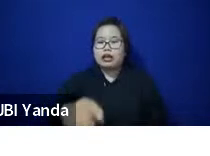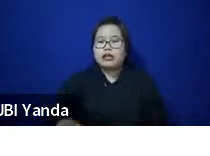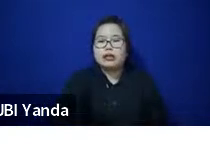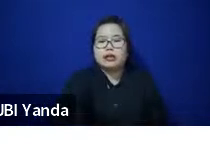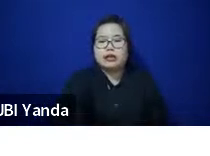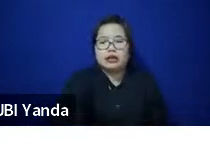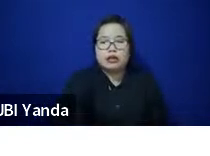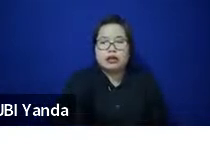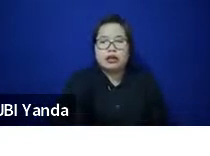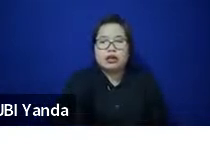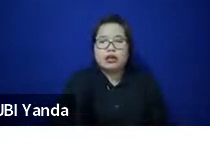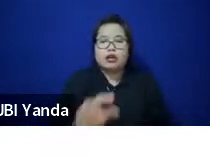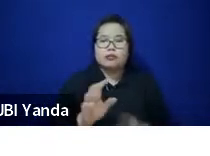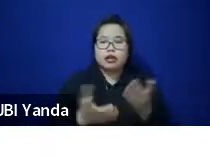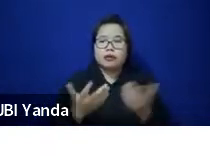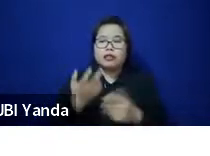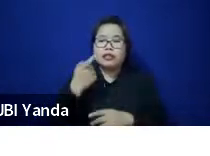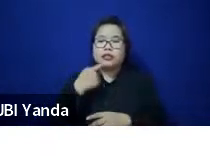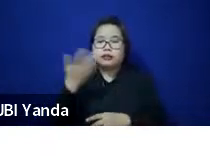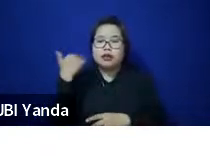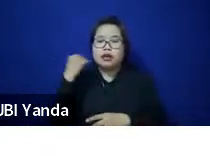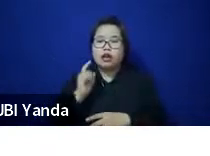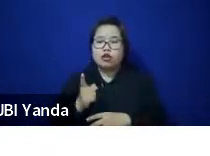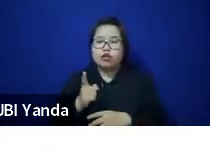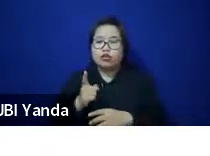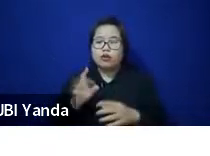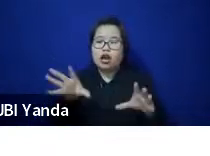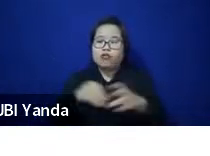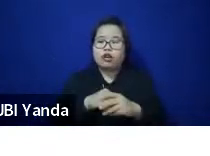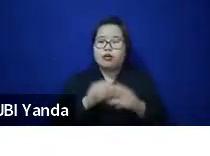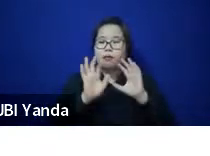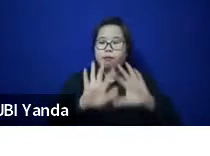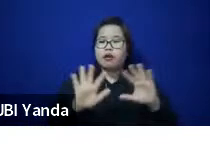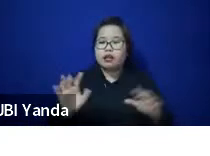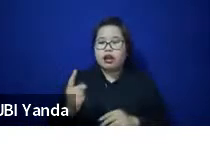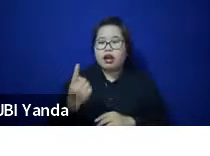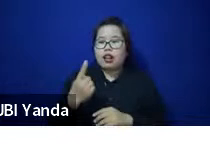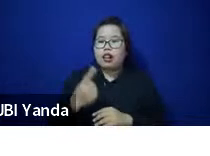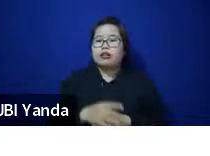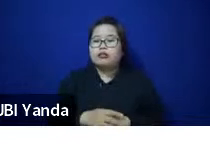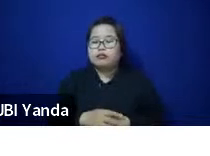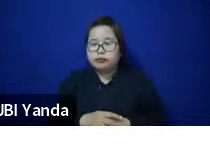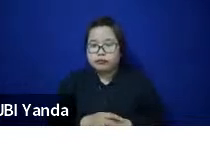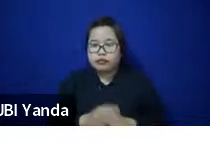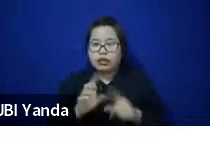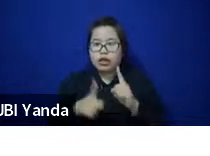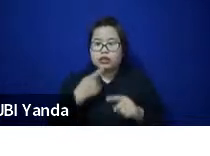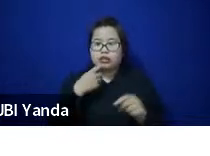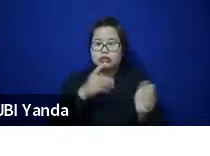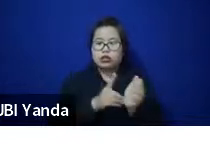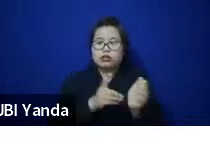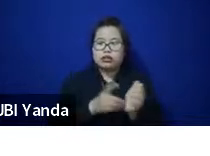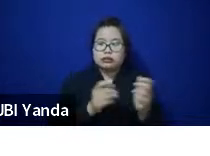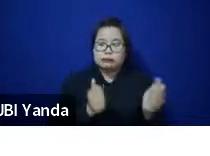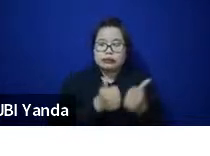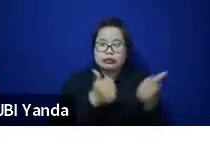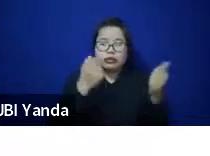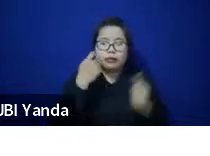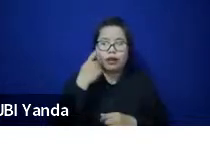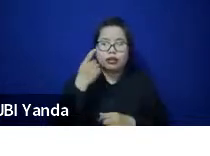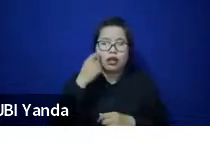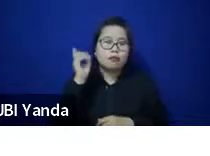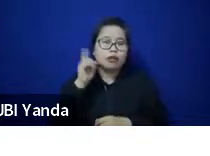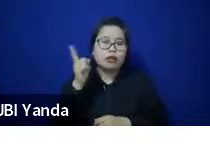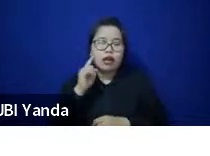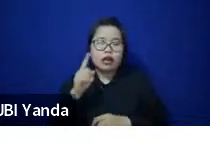mengcover banyak hal. Kemudian juga dokter-dokter rehab medik, dokter spesialis mata, pendengaran itu juga di daerah